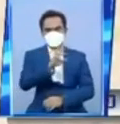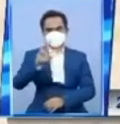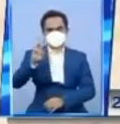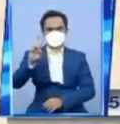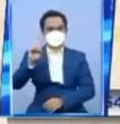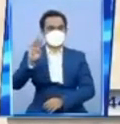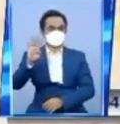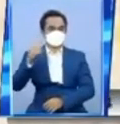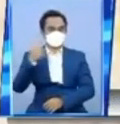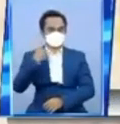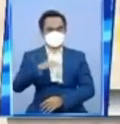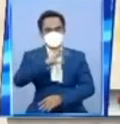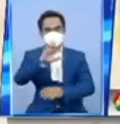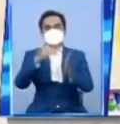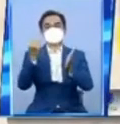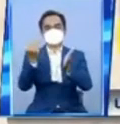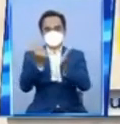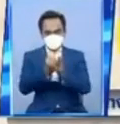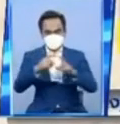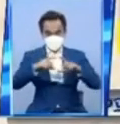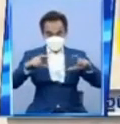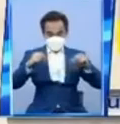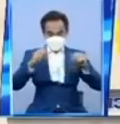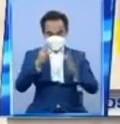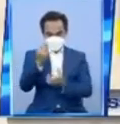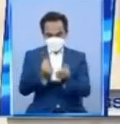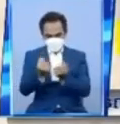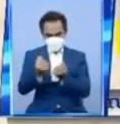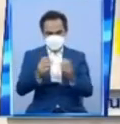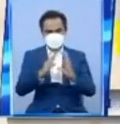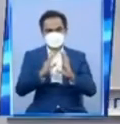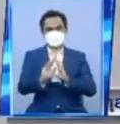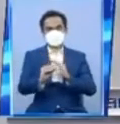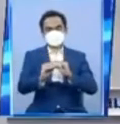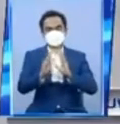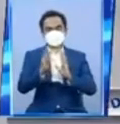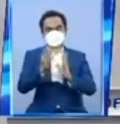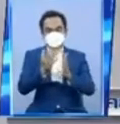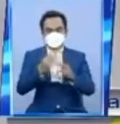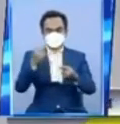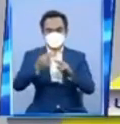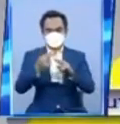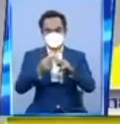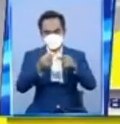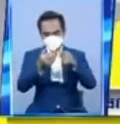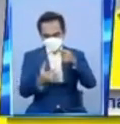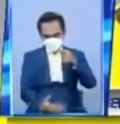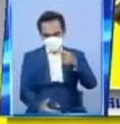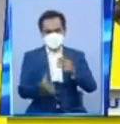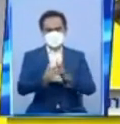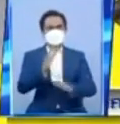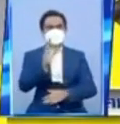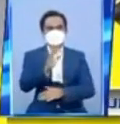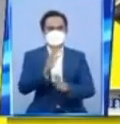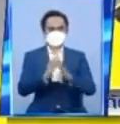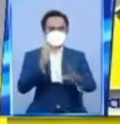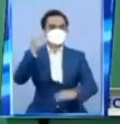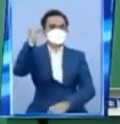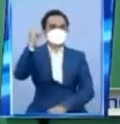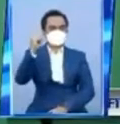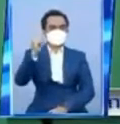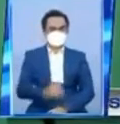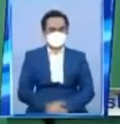2564แล้วก็จะต้องมีใบอนุญาตและบัตรประจำตัวผู้ขับรถสาธารณะและมีรายชื่ออยู่ในฐานข้อมูลของกรมการขนส่งทางบกส่วนใน